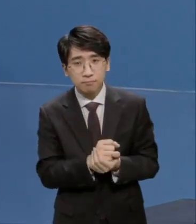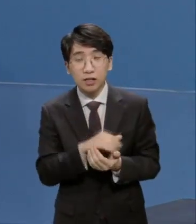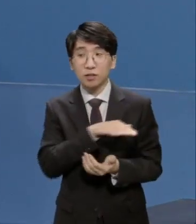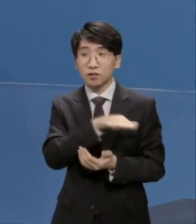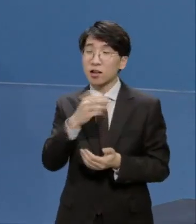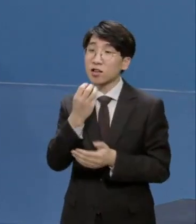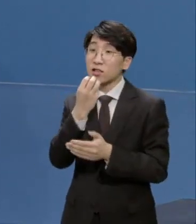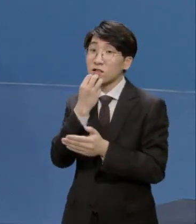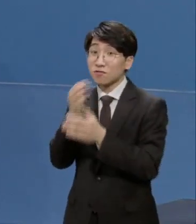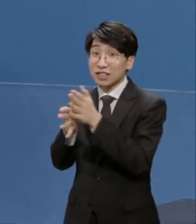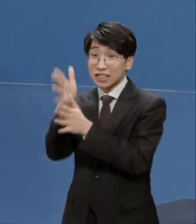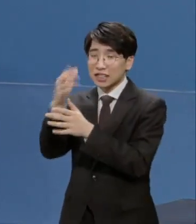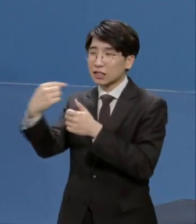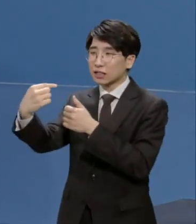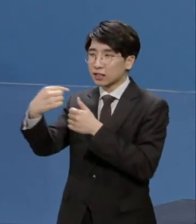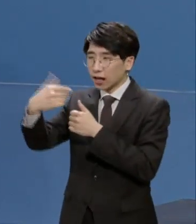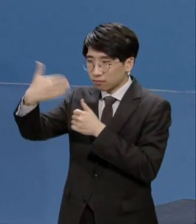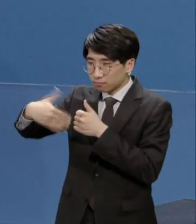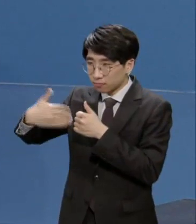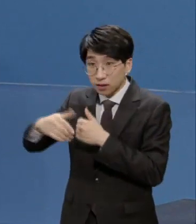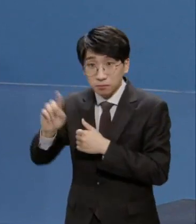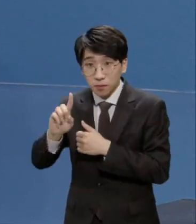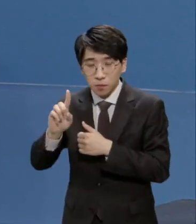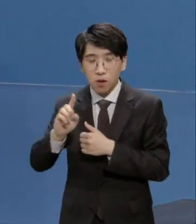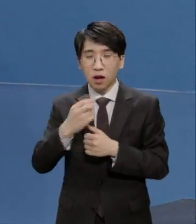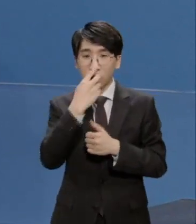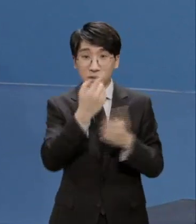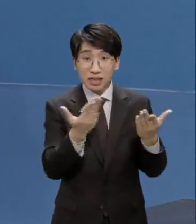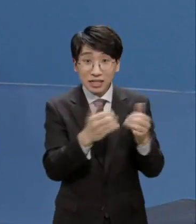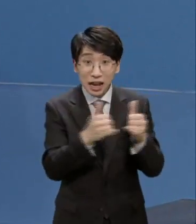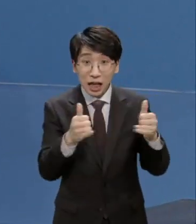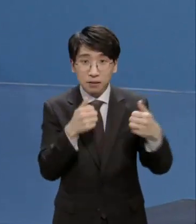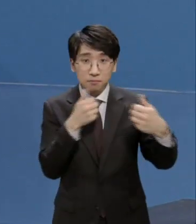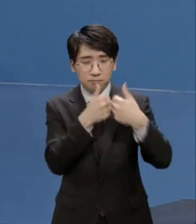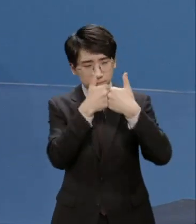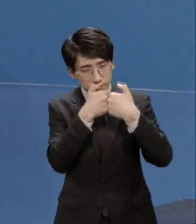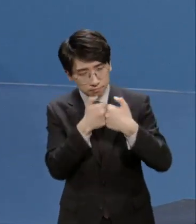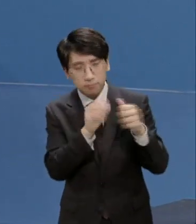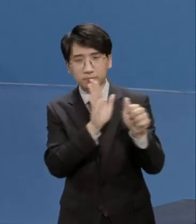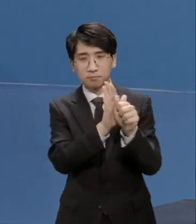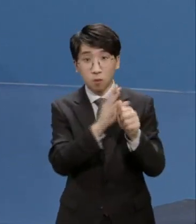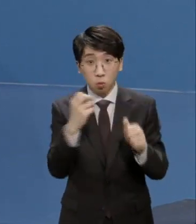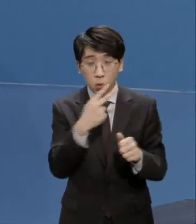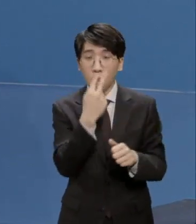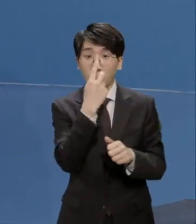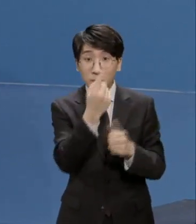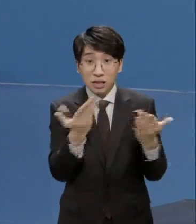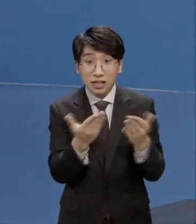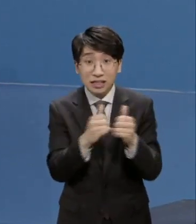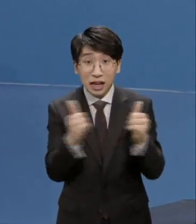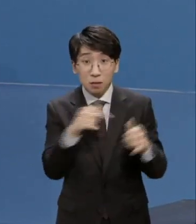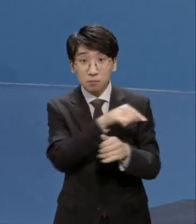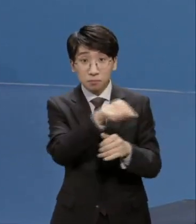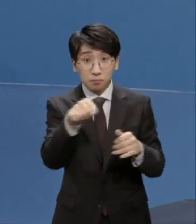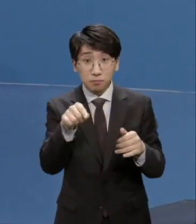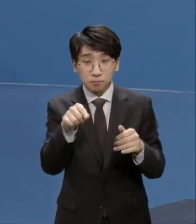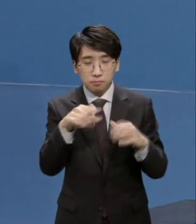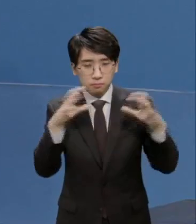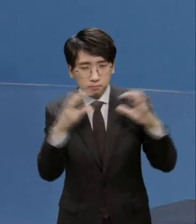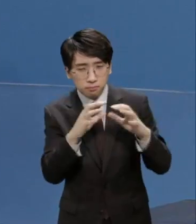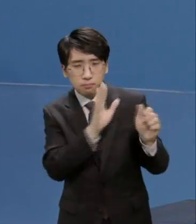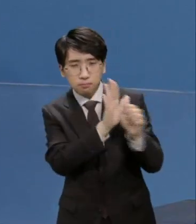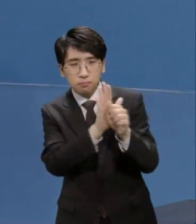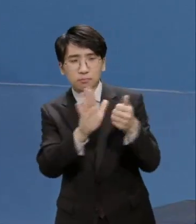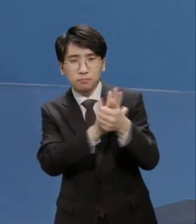네. 노동자들에 대해 상담을 진행을 하거나 네. 아니면은 이런 경비 노동자나 이런 취약계층에 대해서는 모임을 운영하는 단체라고